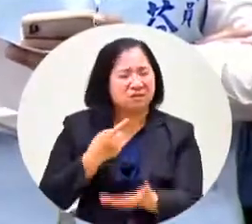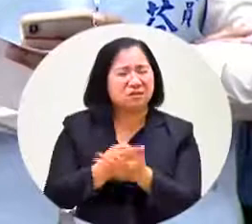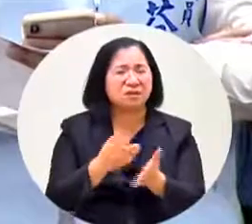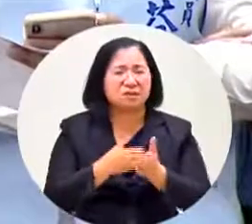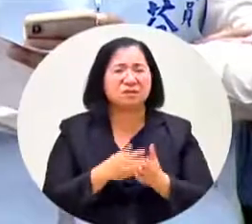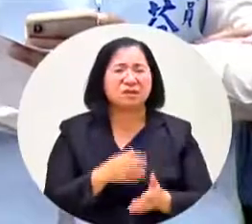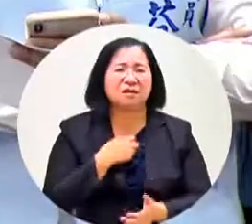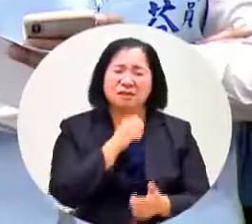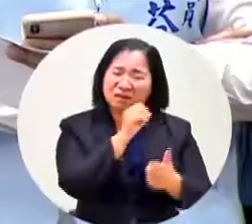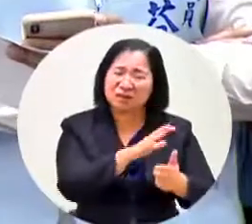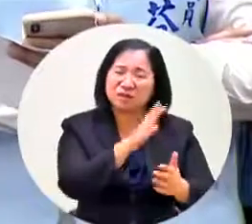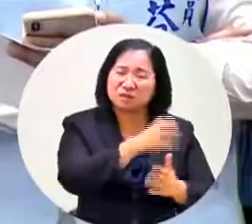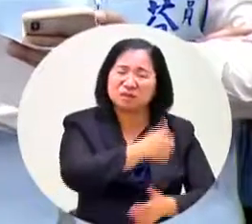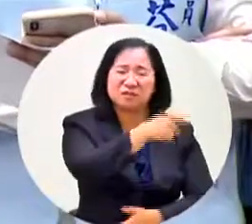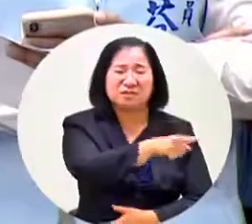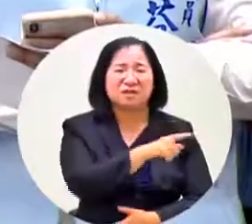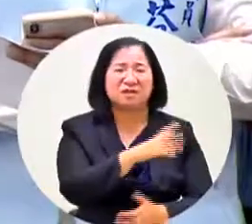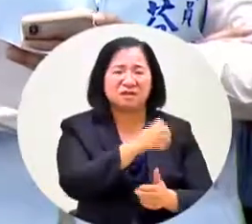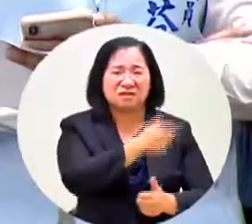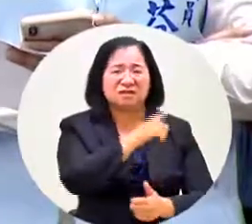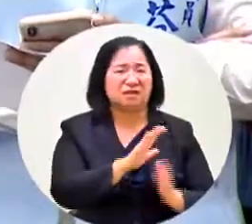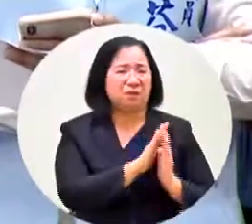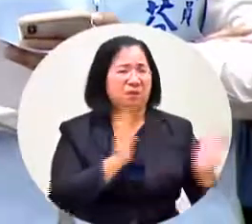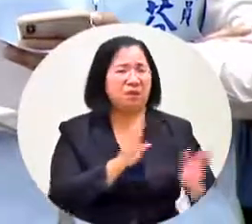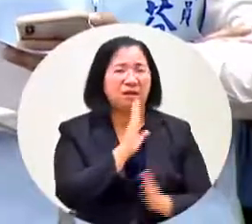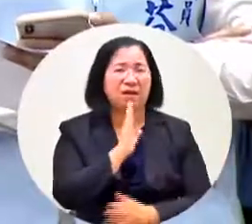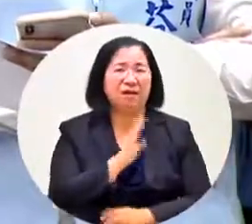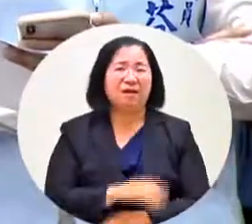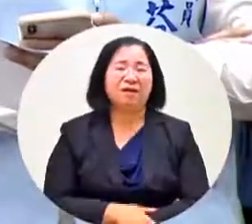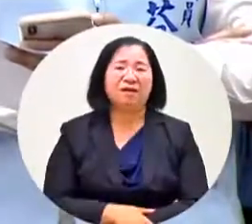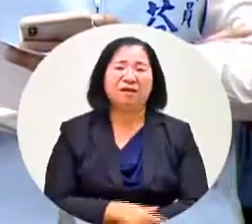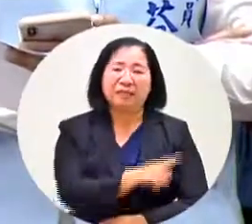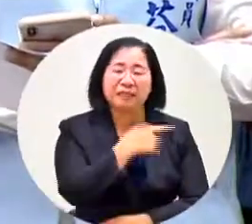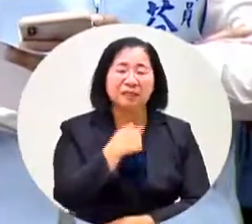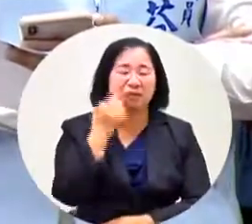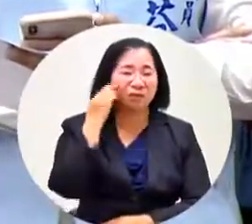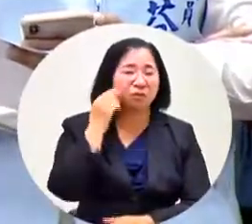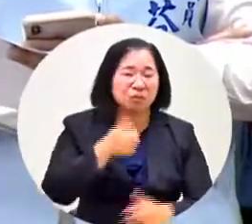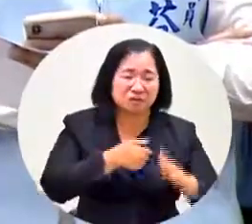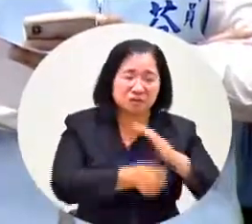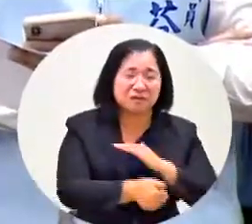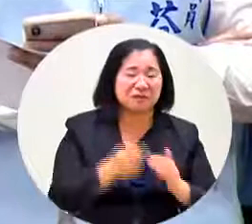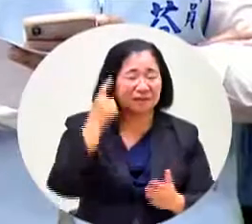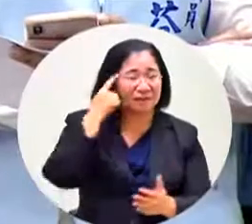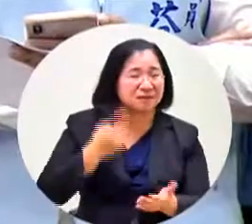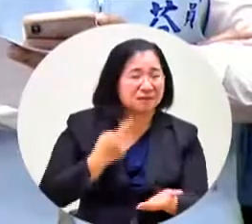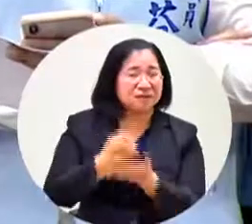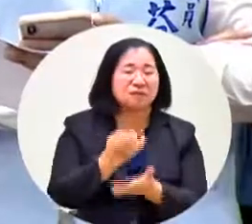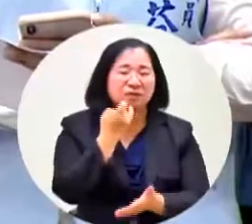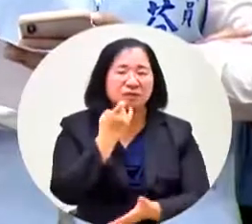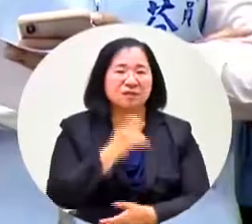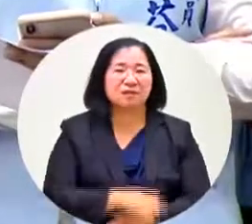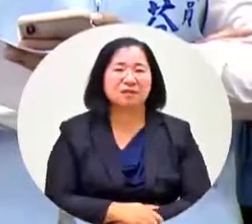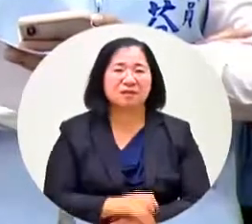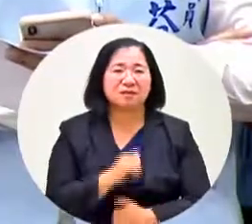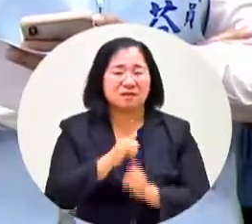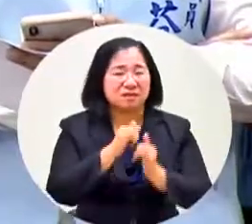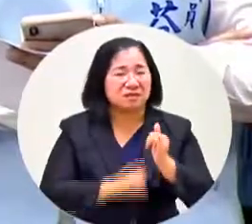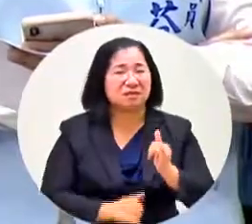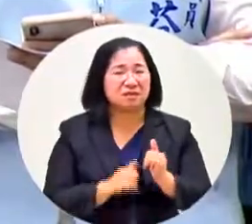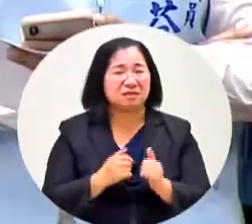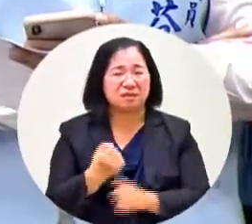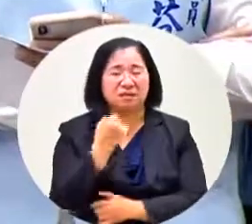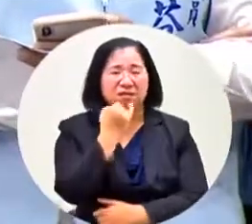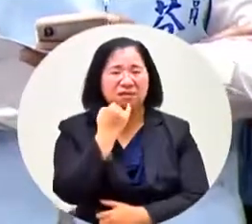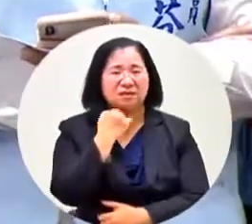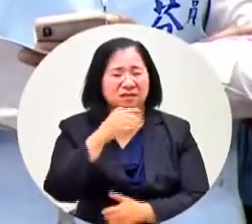查？恁会使查？恁讲议长无公平啦！你拢敢若叫国民党个，甚至只有敢若叫一个亲民